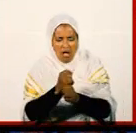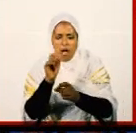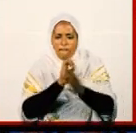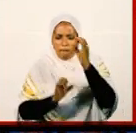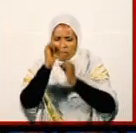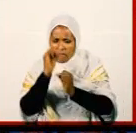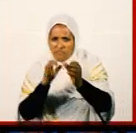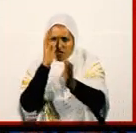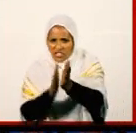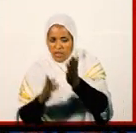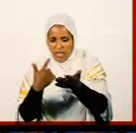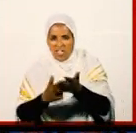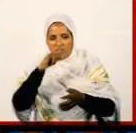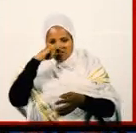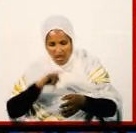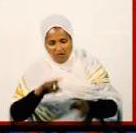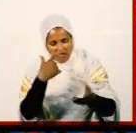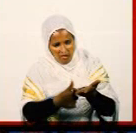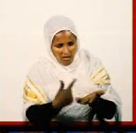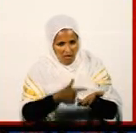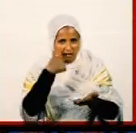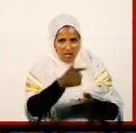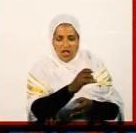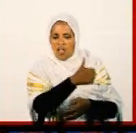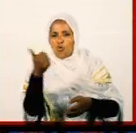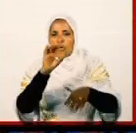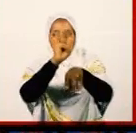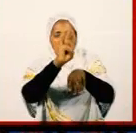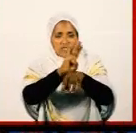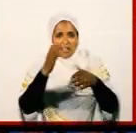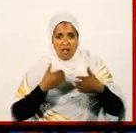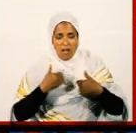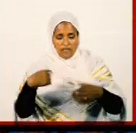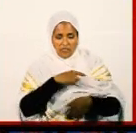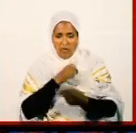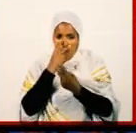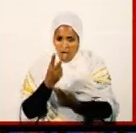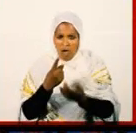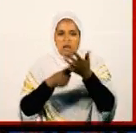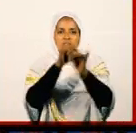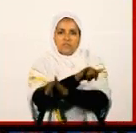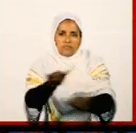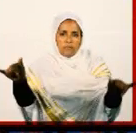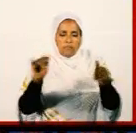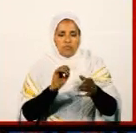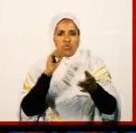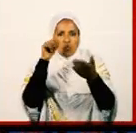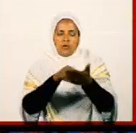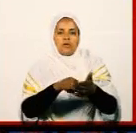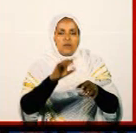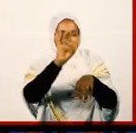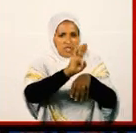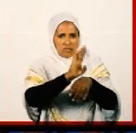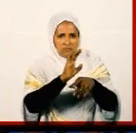ስራ እንደሰራ ምን ያህል ተጋድሎ እንደፈጸመ እነዚህ ነገሮች ምክንያቱም በሌሎቹ አኃት አብያተ ክርስቲያናት የምናየው ነገር ይህንኑ ነው። ለምሳሌ